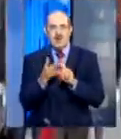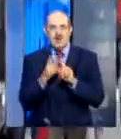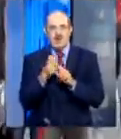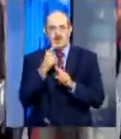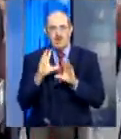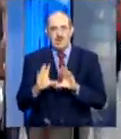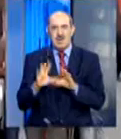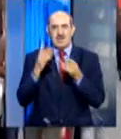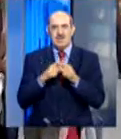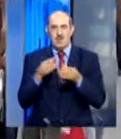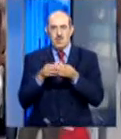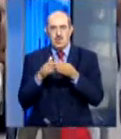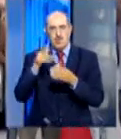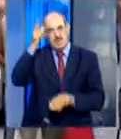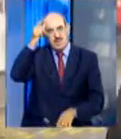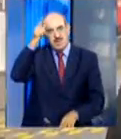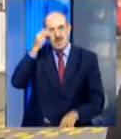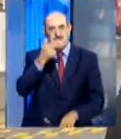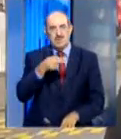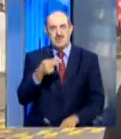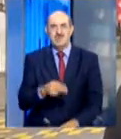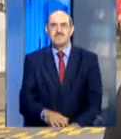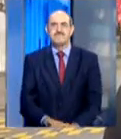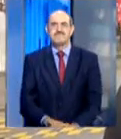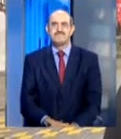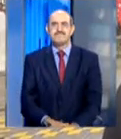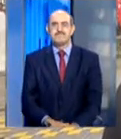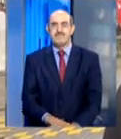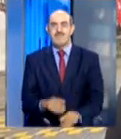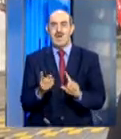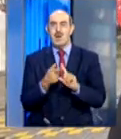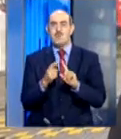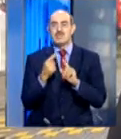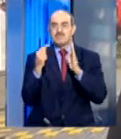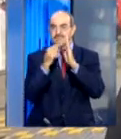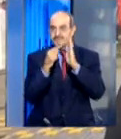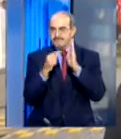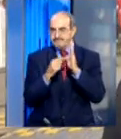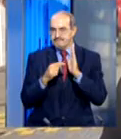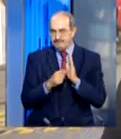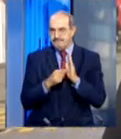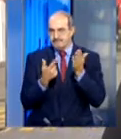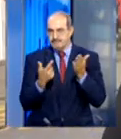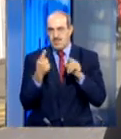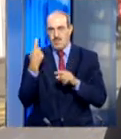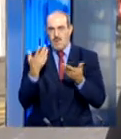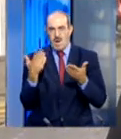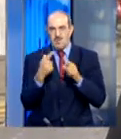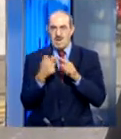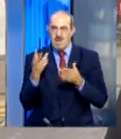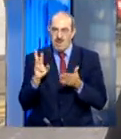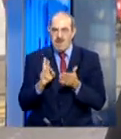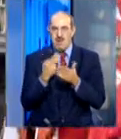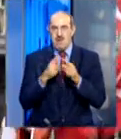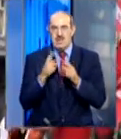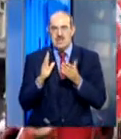إنشاء الحزب الجمهوري الوطني. المبادئ الأساسية التي سيدافع عنها الحزب هو إعادة